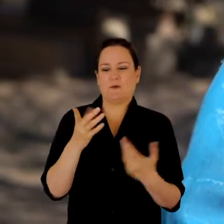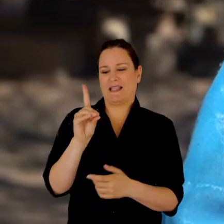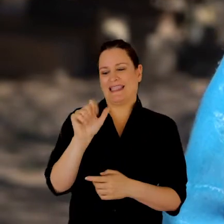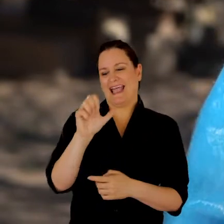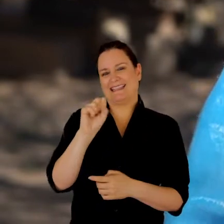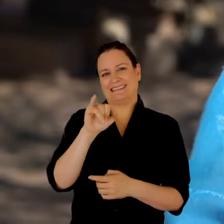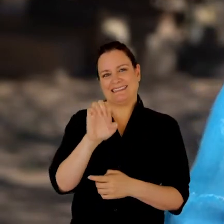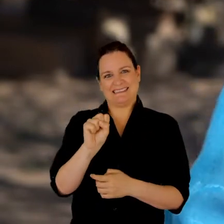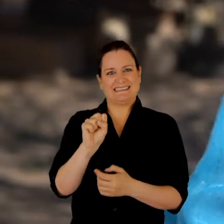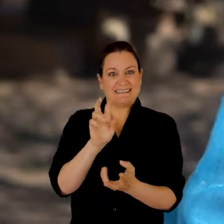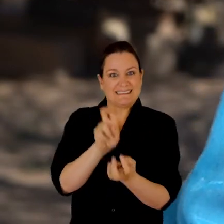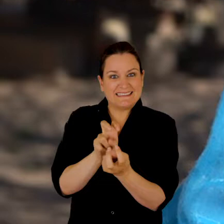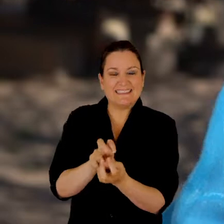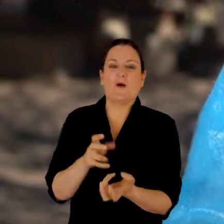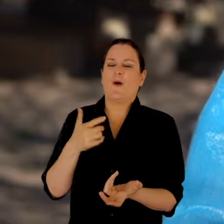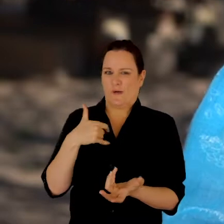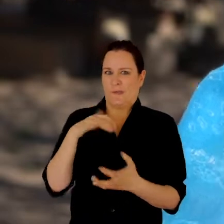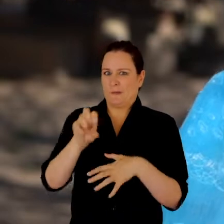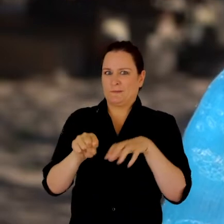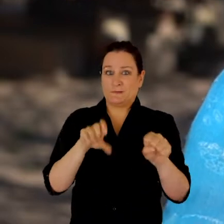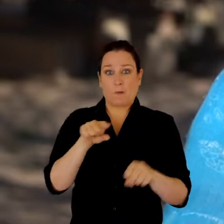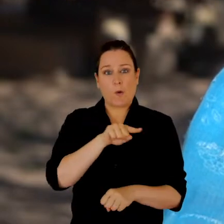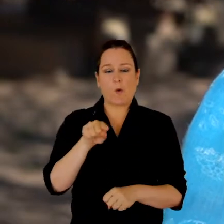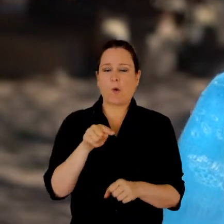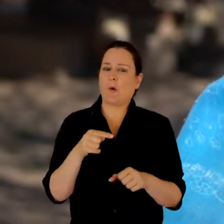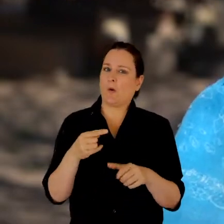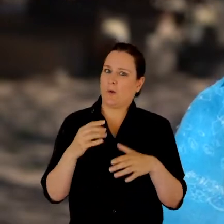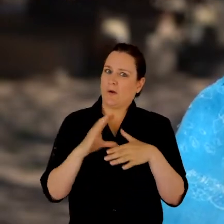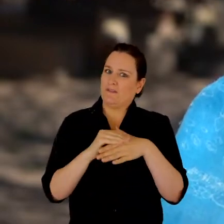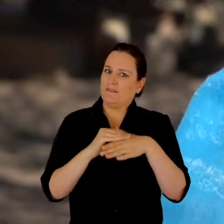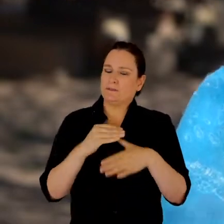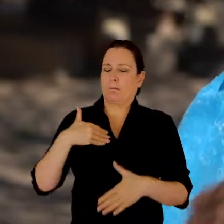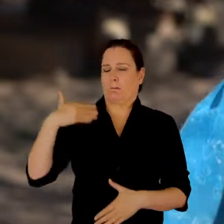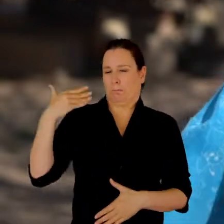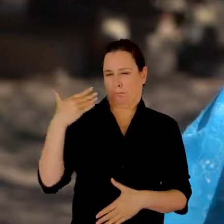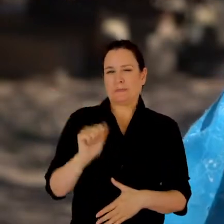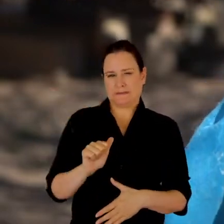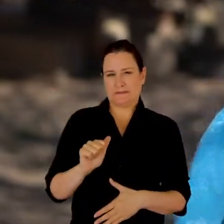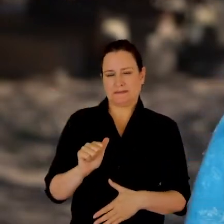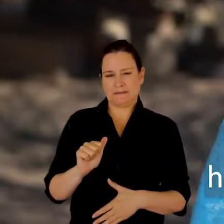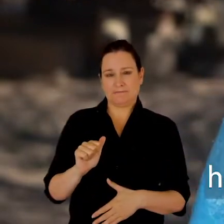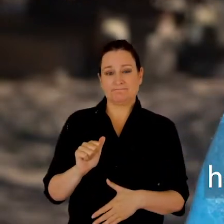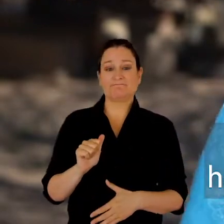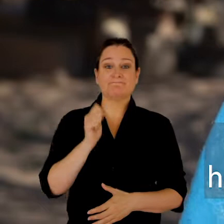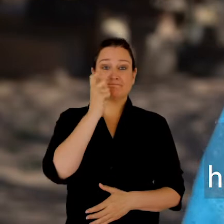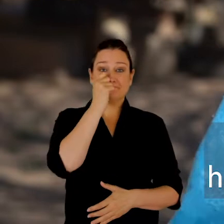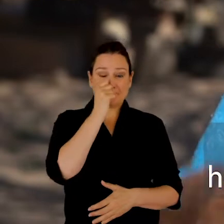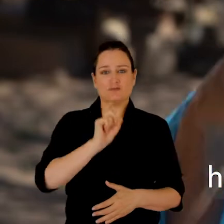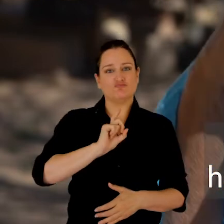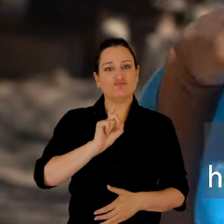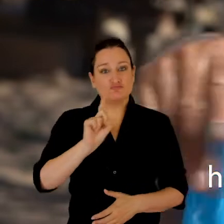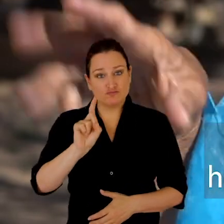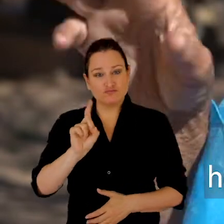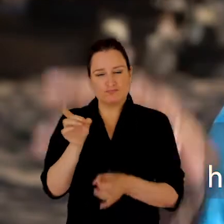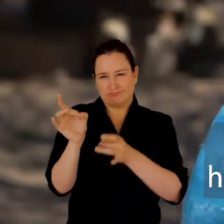soos haasies, dis die lekkerste vleis wat ons geëet het, wat altyd daar was. As die